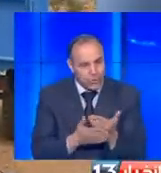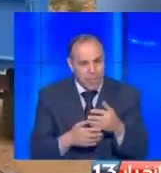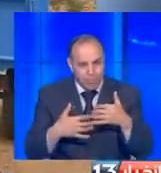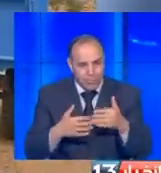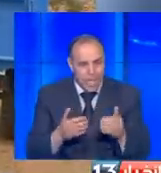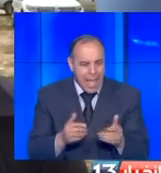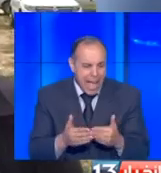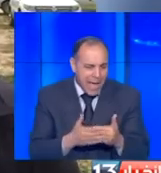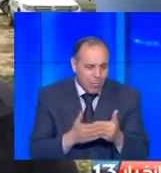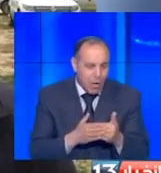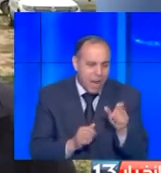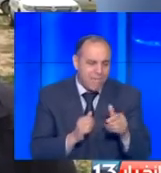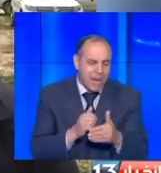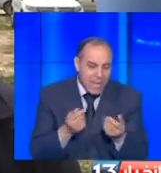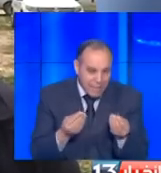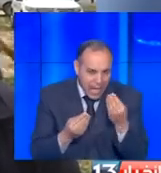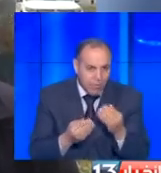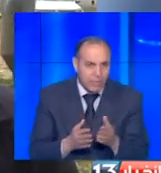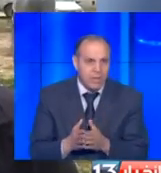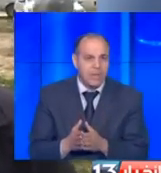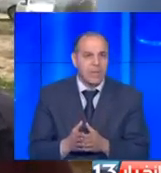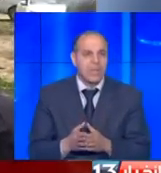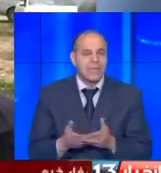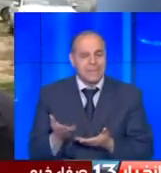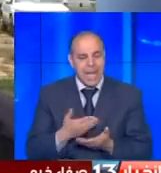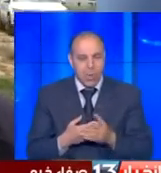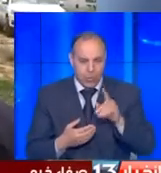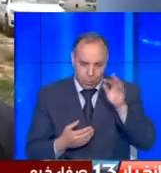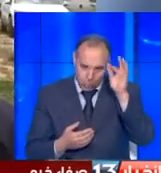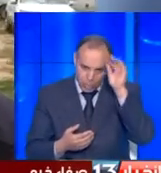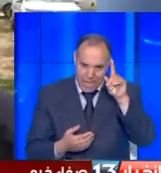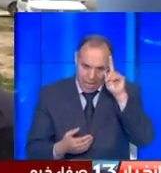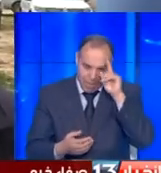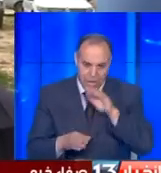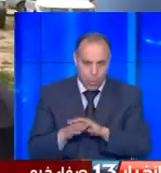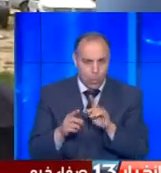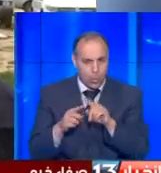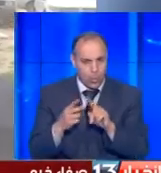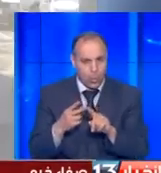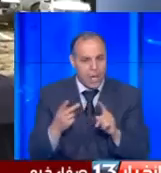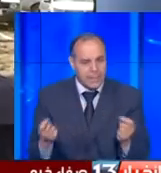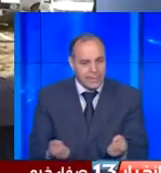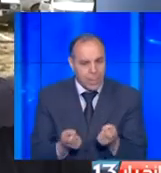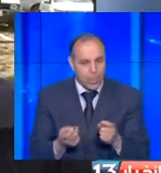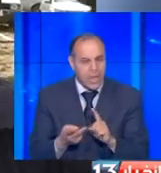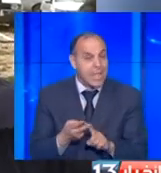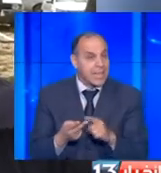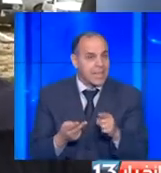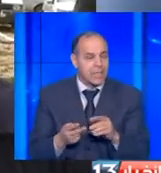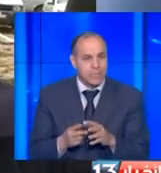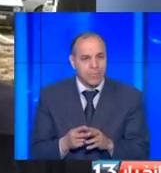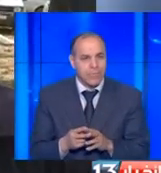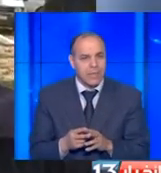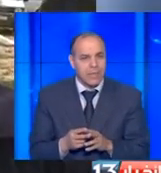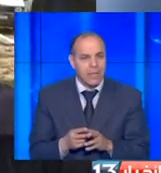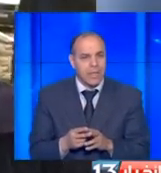شوية للفلاح. في دعم التعاون الفني الألماني يتمثل في حاجتين اللي هما التكوين، وفما